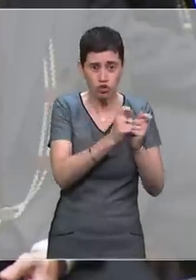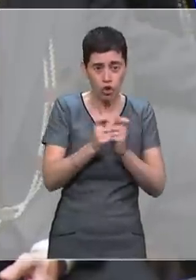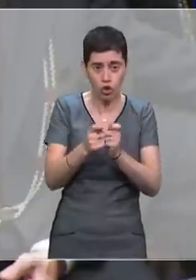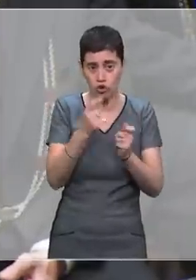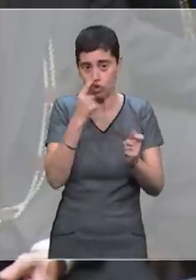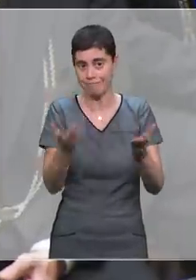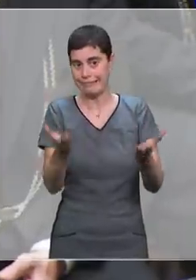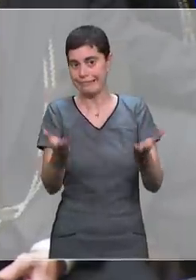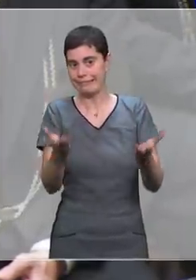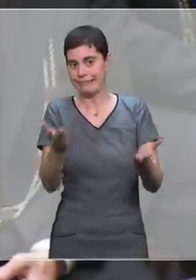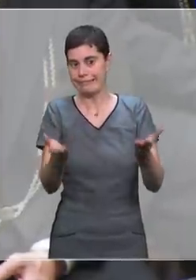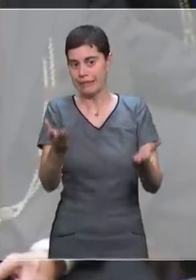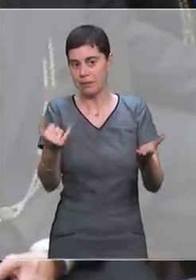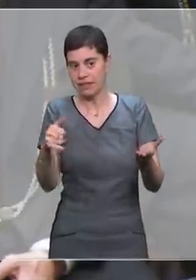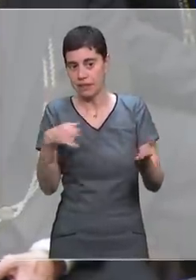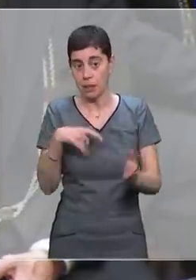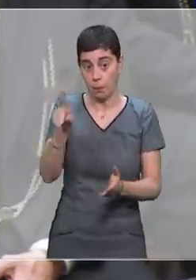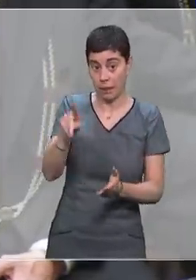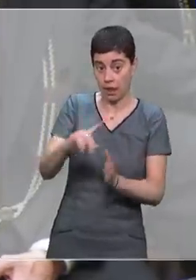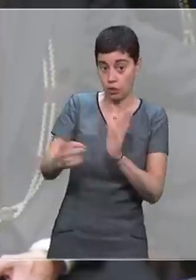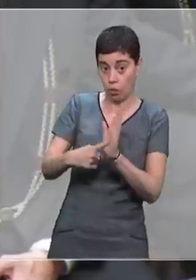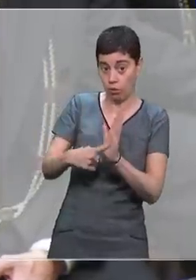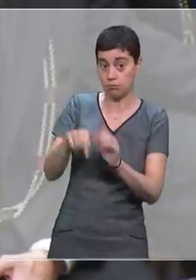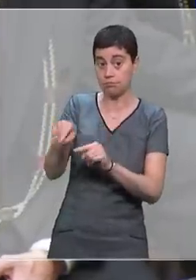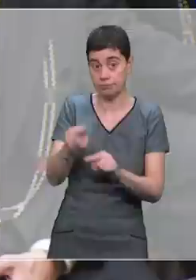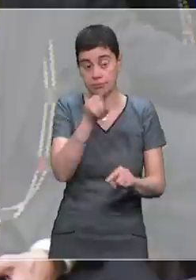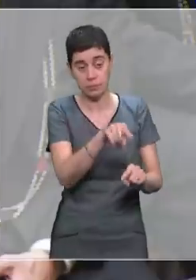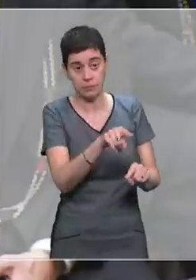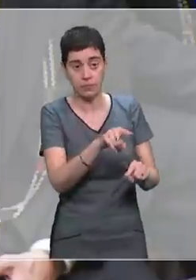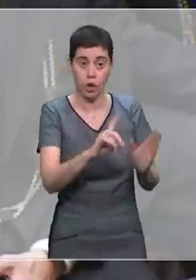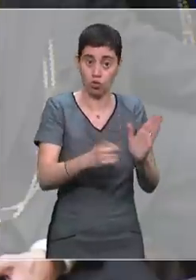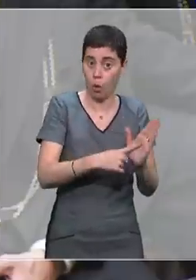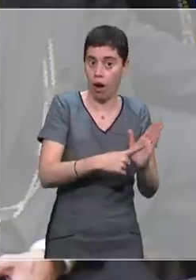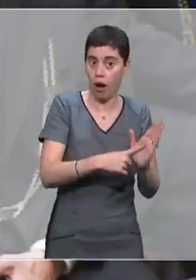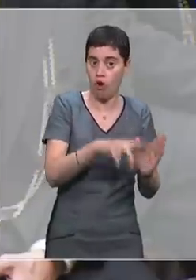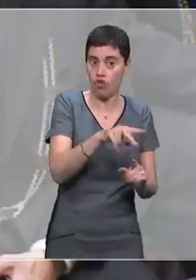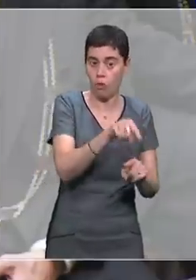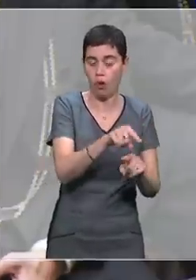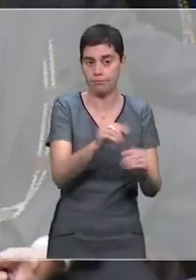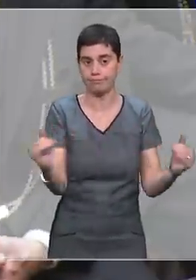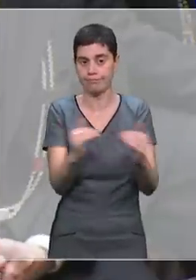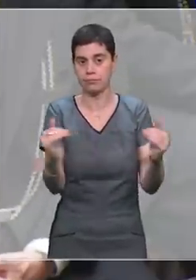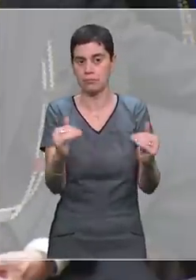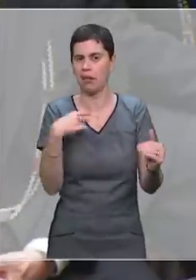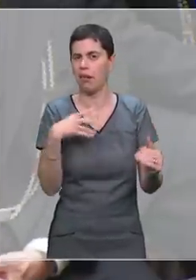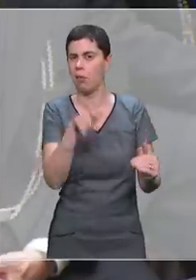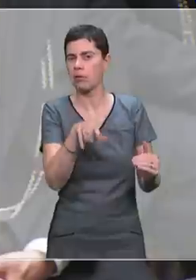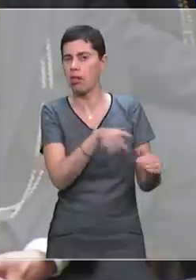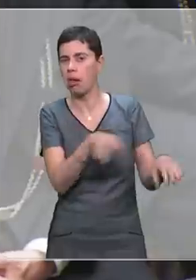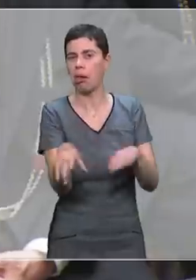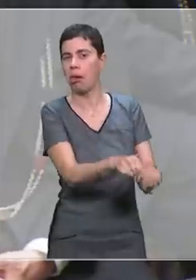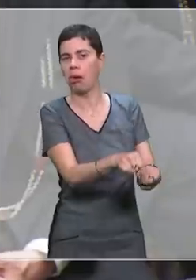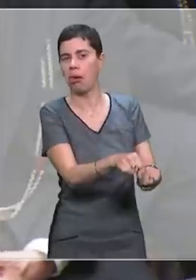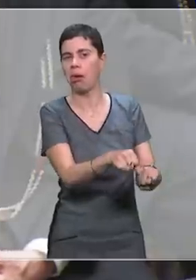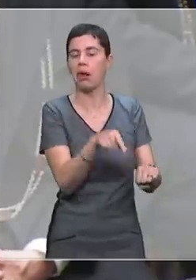n'est pas atteint entre le droit des propriétaires et ce droit au logement qui conduit, sous couvert de squat, à se retrouver